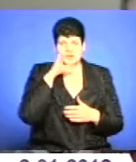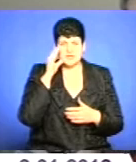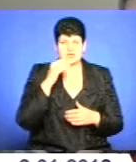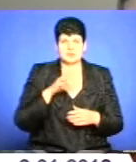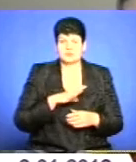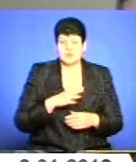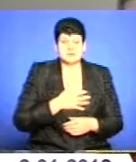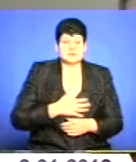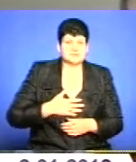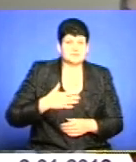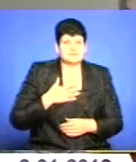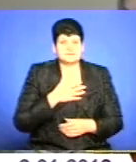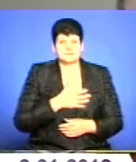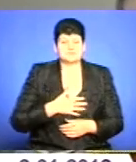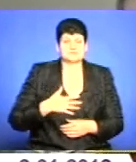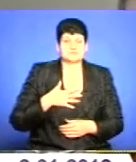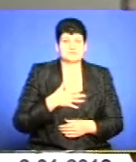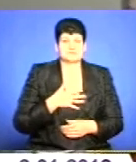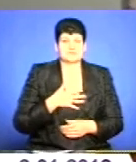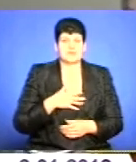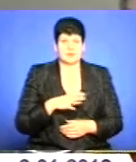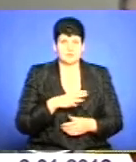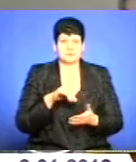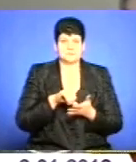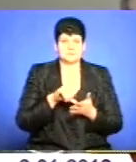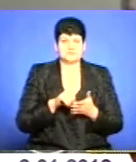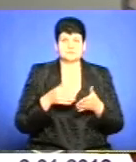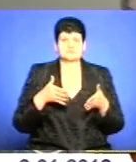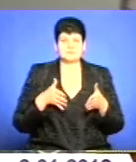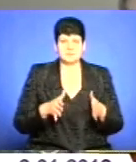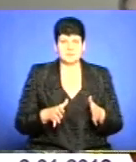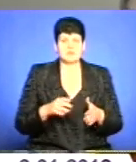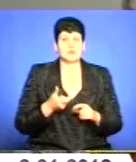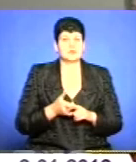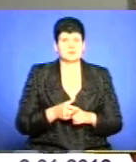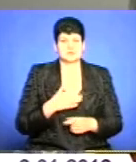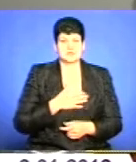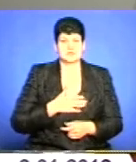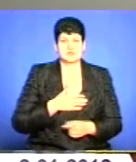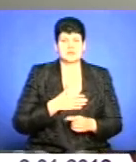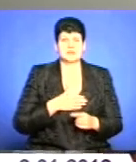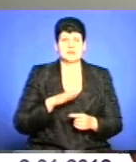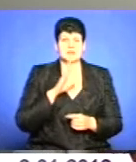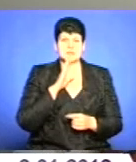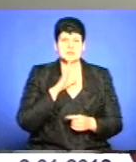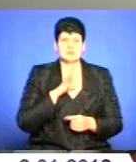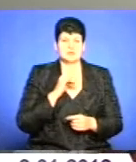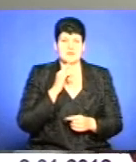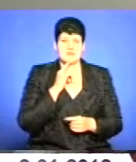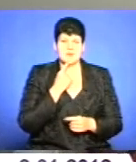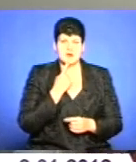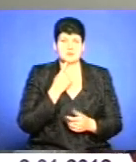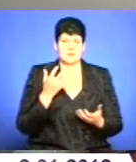хвилювався, бо був на родах, був. Хвилювався дуже, жінці було важко, підтримував